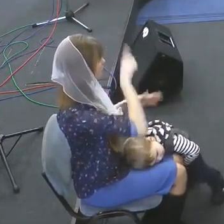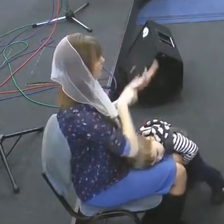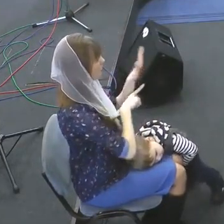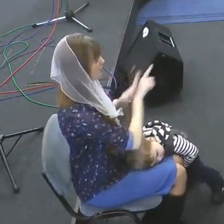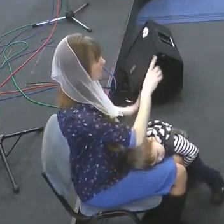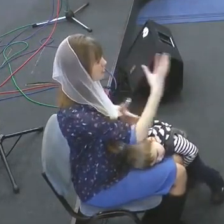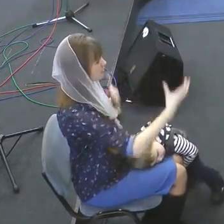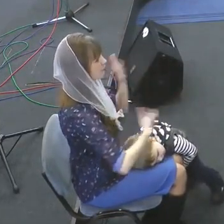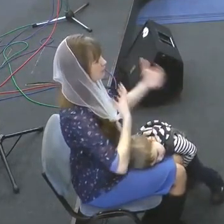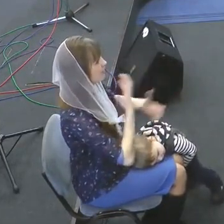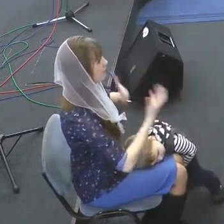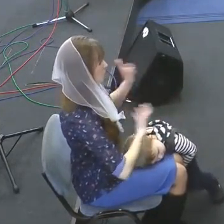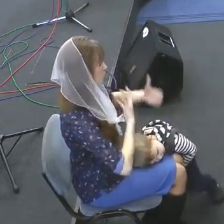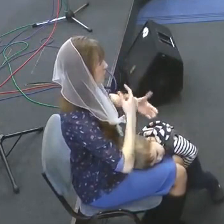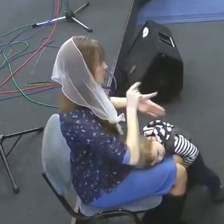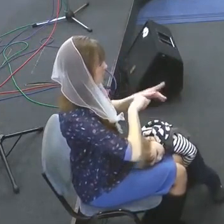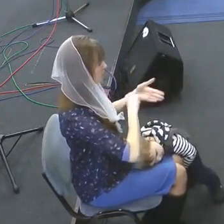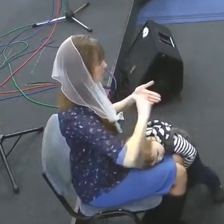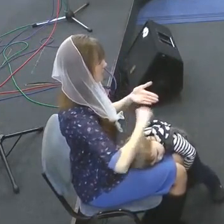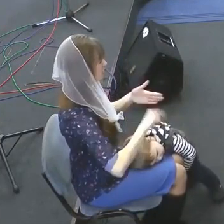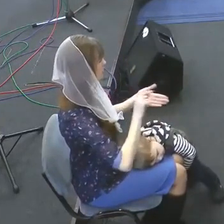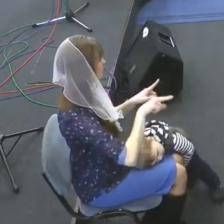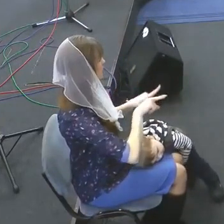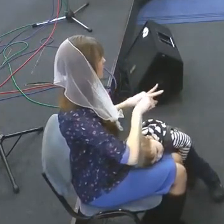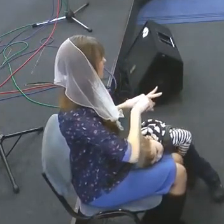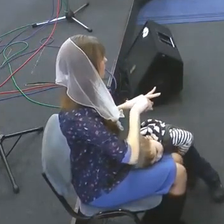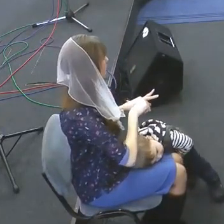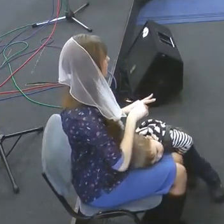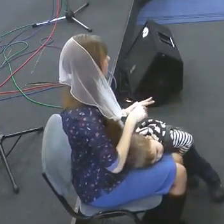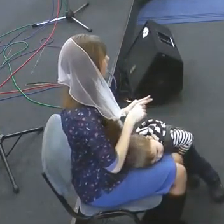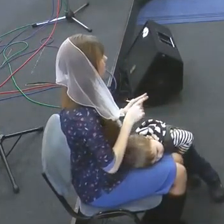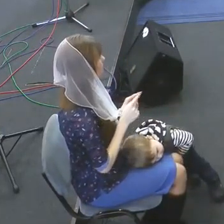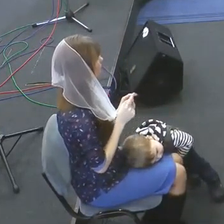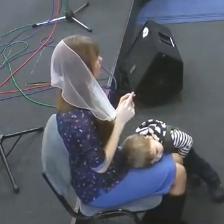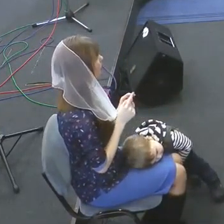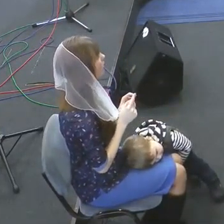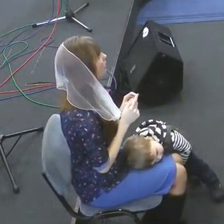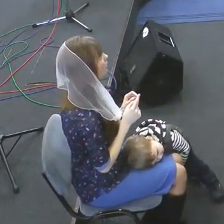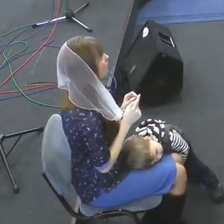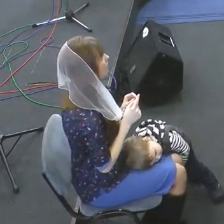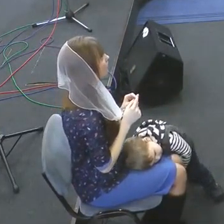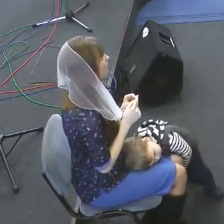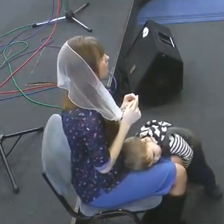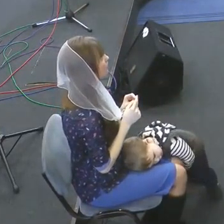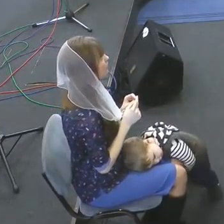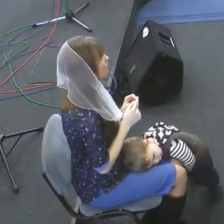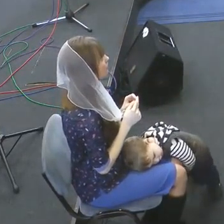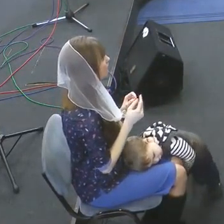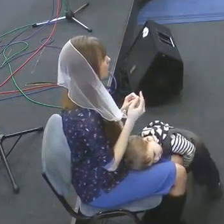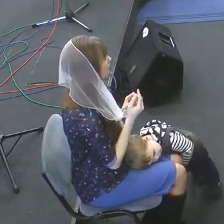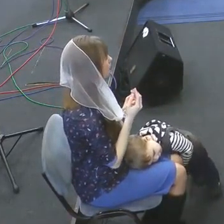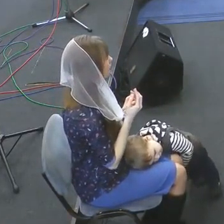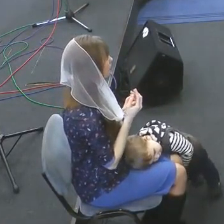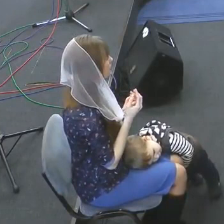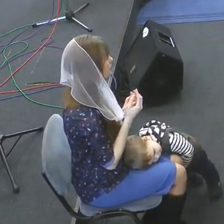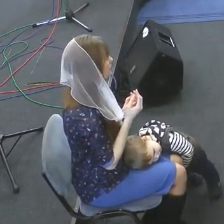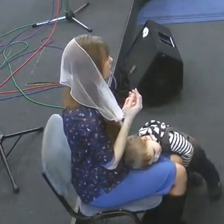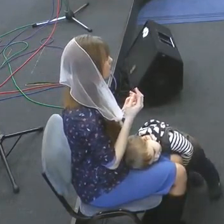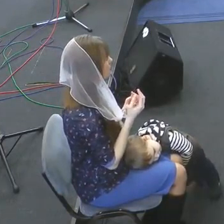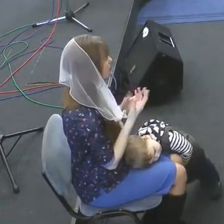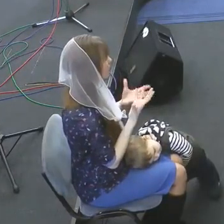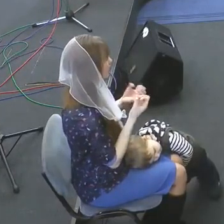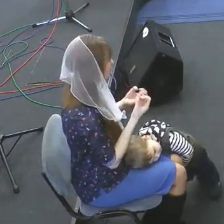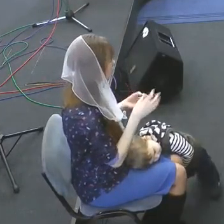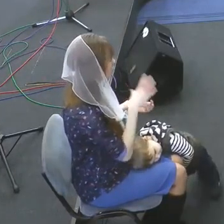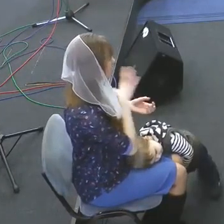він робив з історичних довідок, коли десь йому привидило, що первосвященники замишляють заговор, два